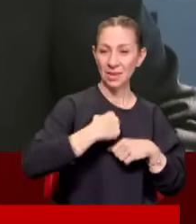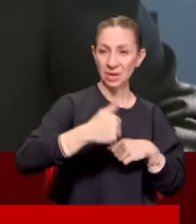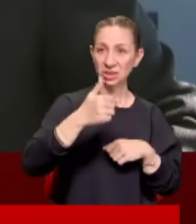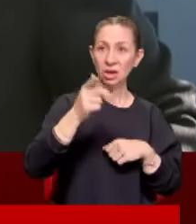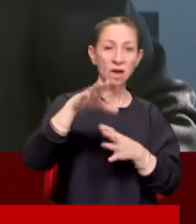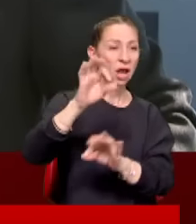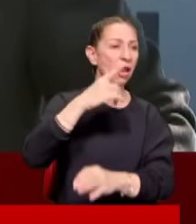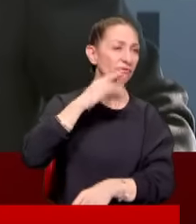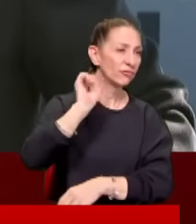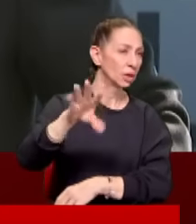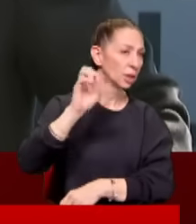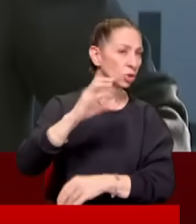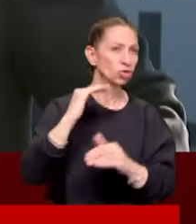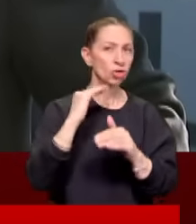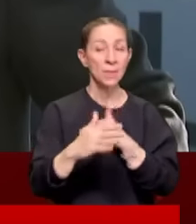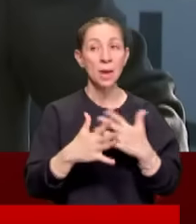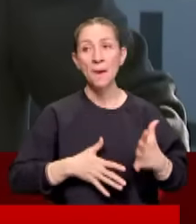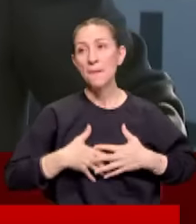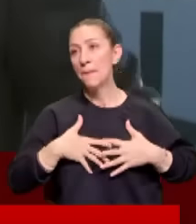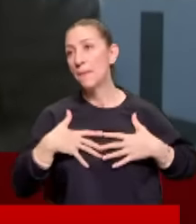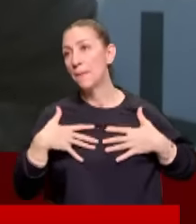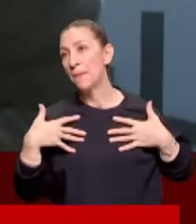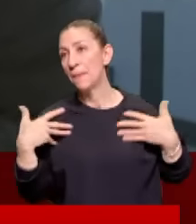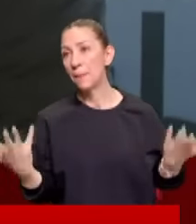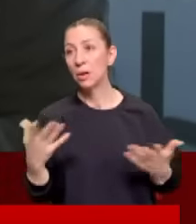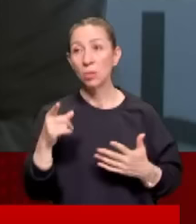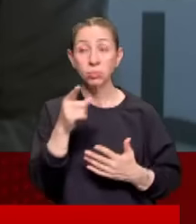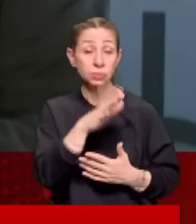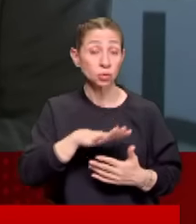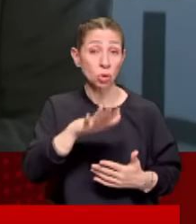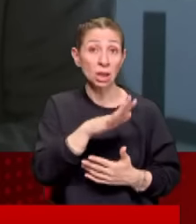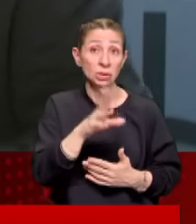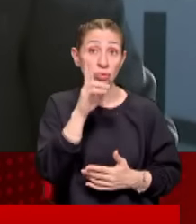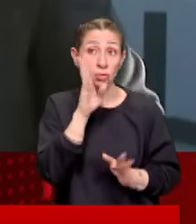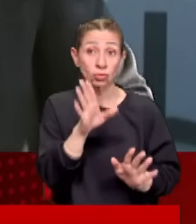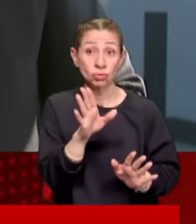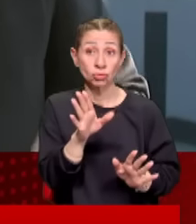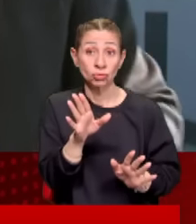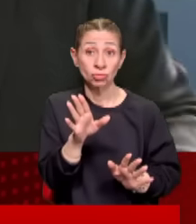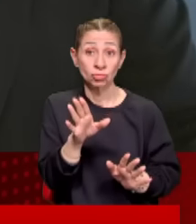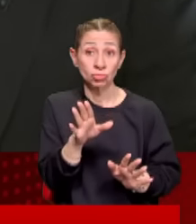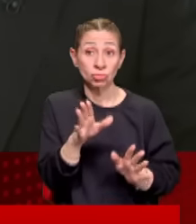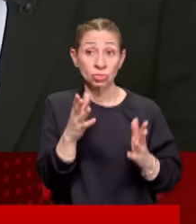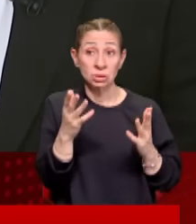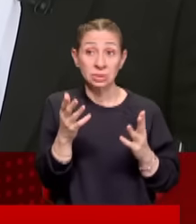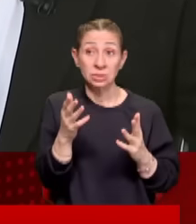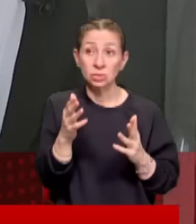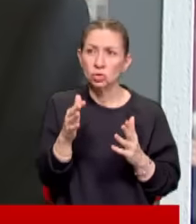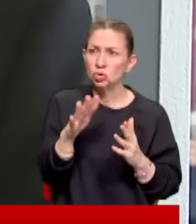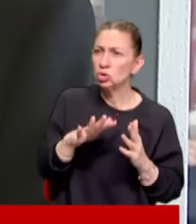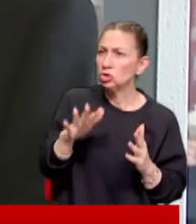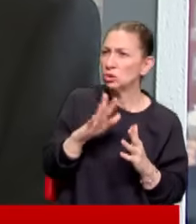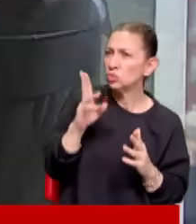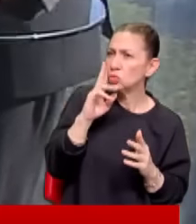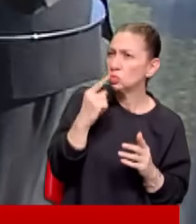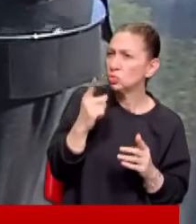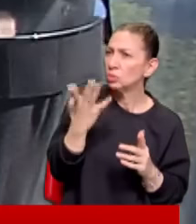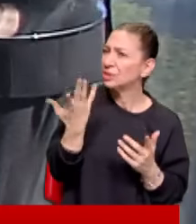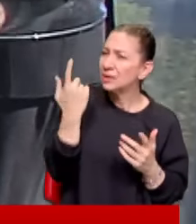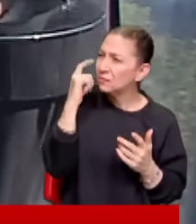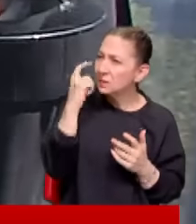beyanda bulunma toplumu çok gerdi. Bu bir sosyolojik sonuç. Yani sosyolojik sonuç diyorsunuz. Peki siz bunu